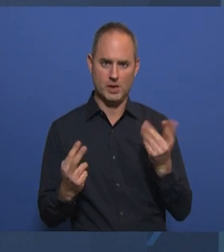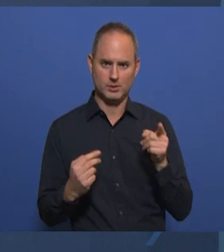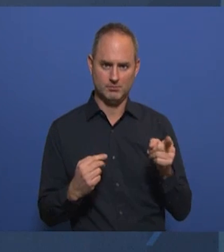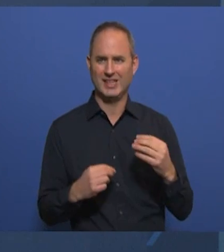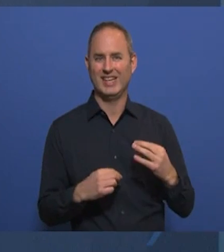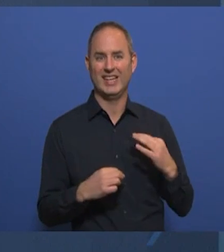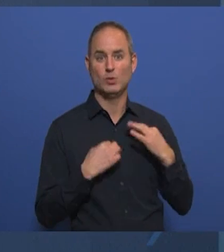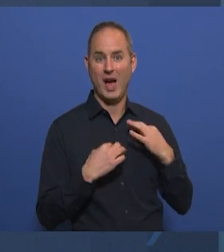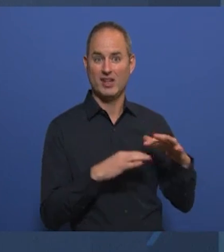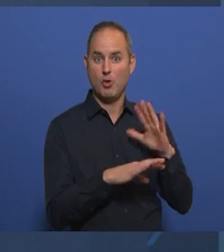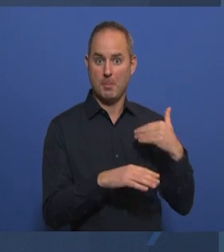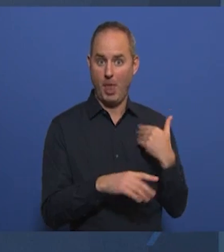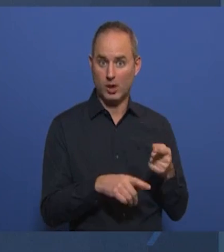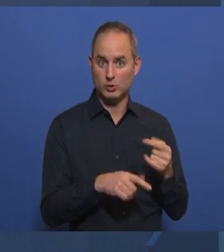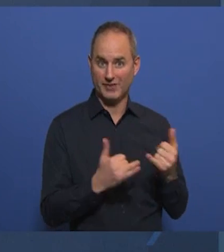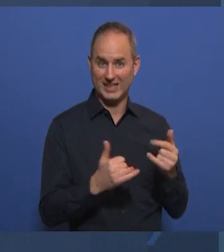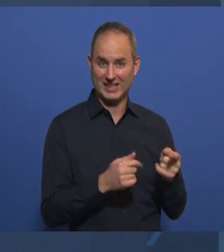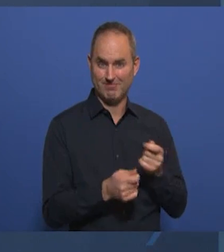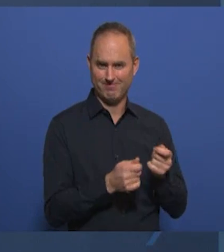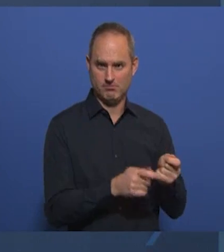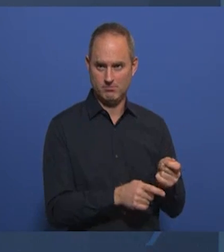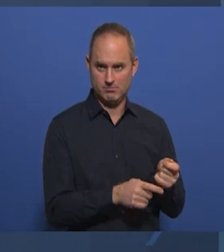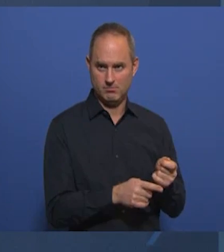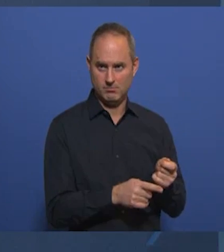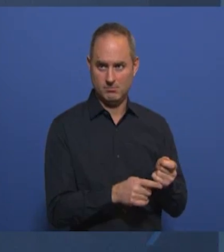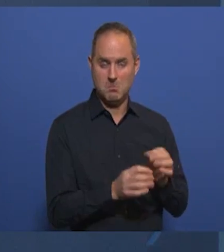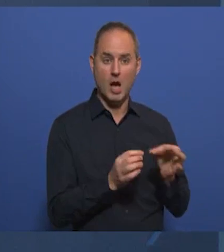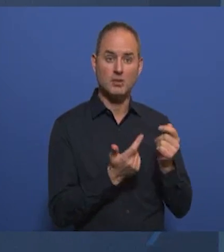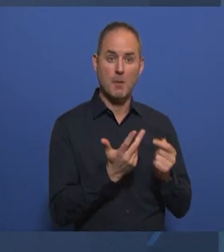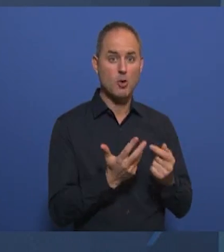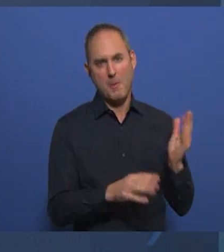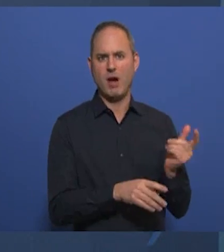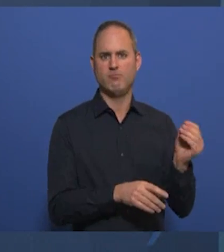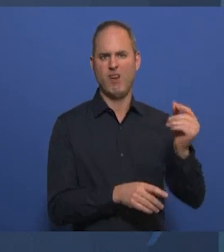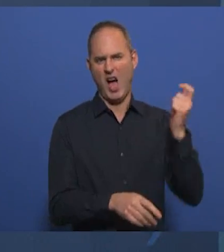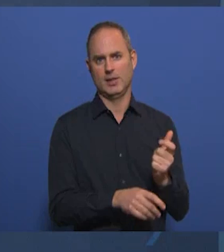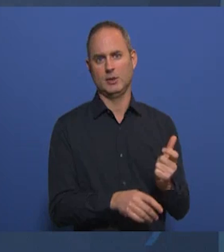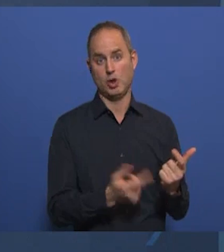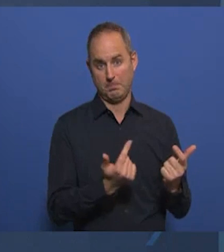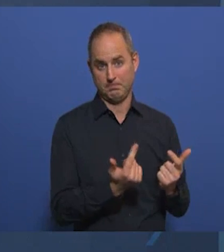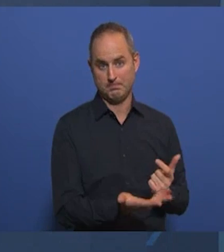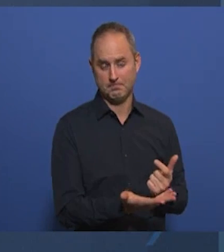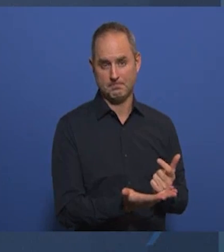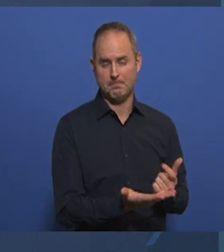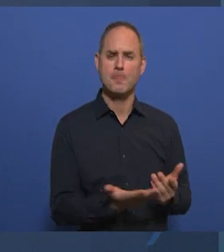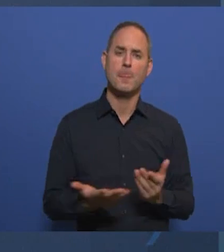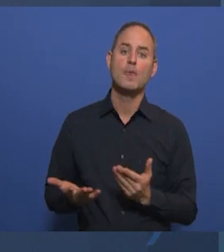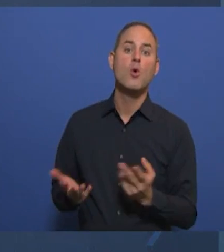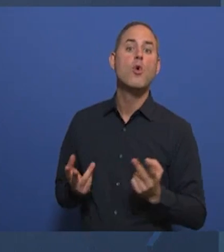kritischen Infrastruktur droht, müssen weitergehende Maßnahmen vereinbart werden. Andersrum gilt aber auch, Bund und Länder